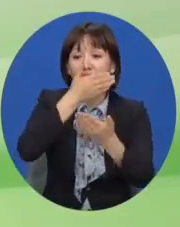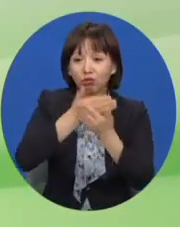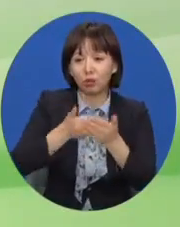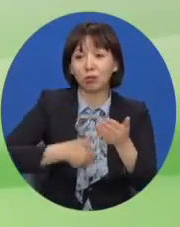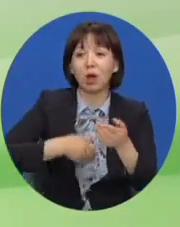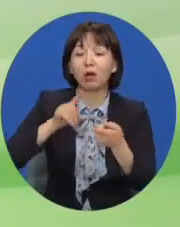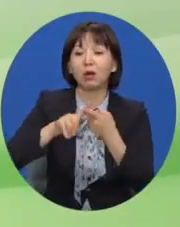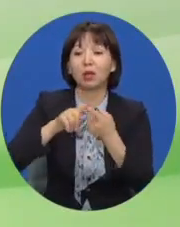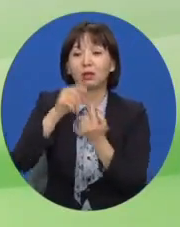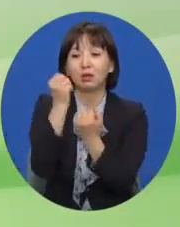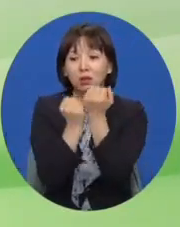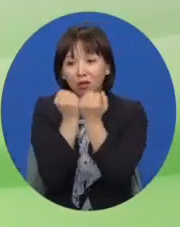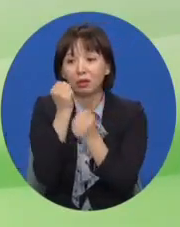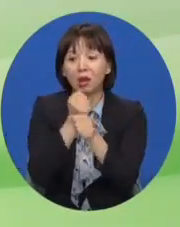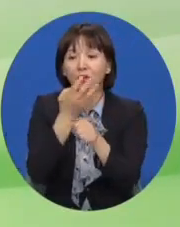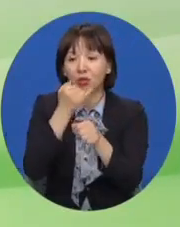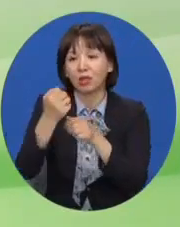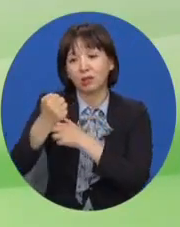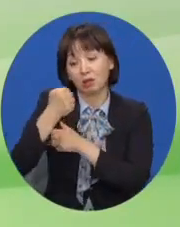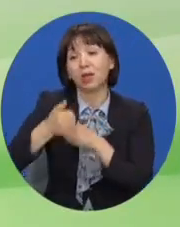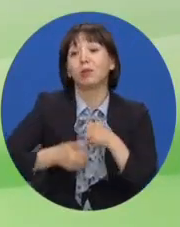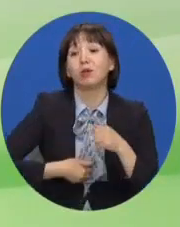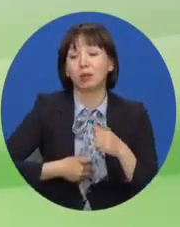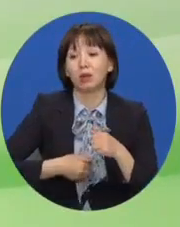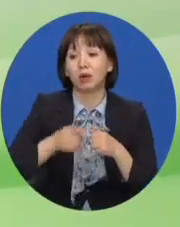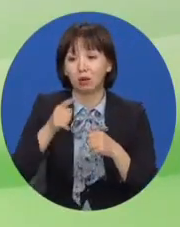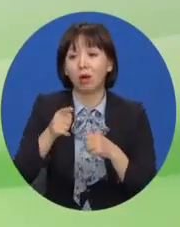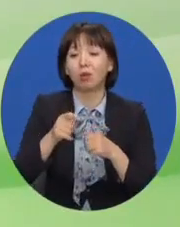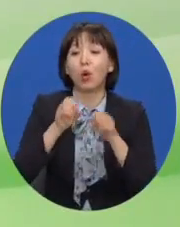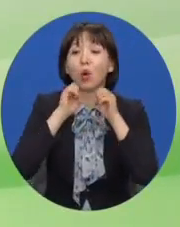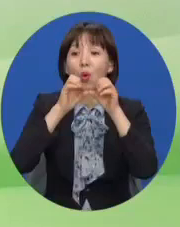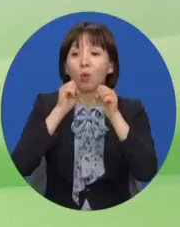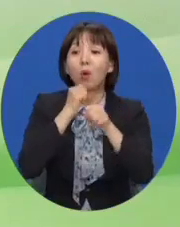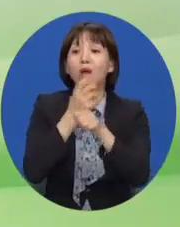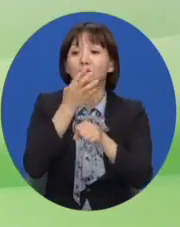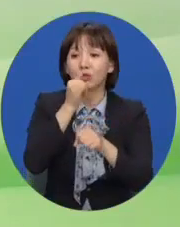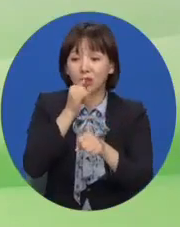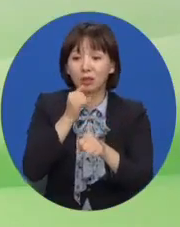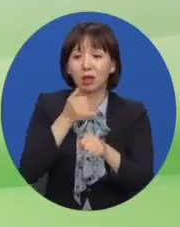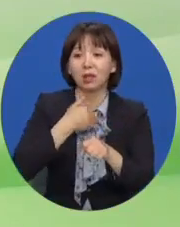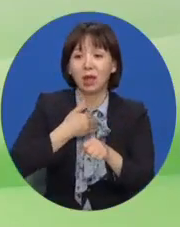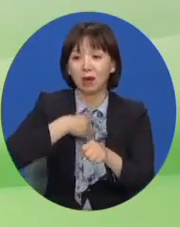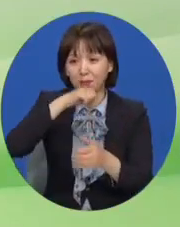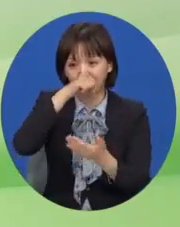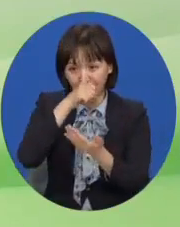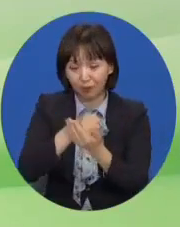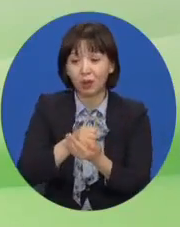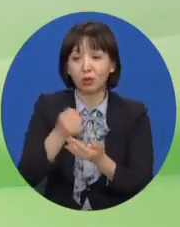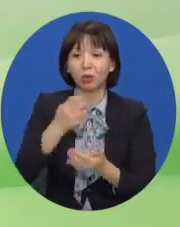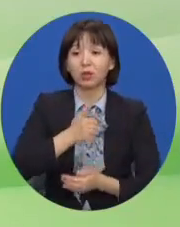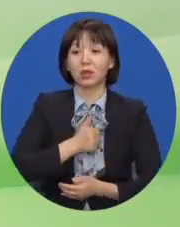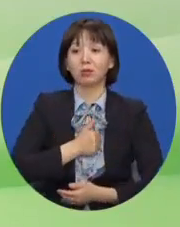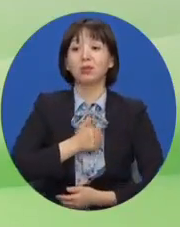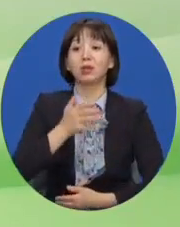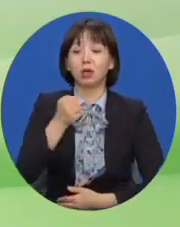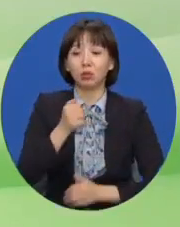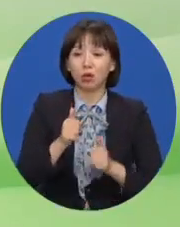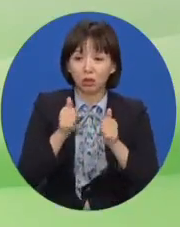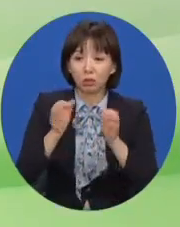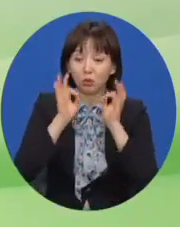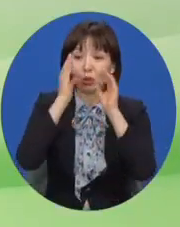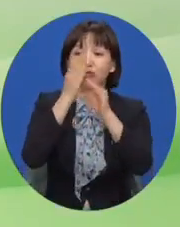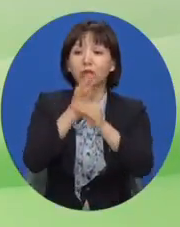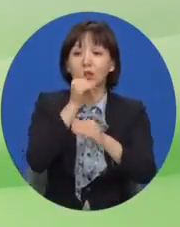하는가를 설득해낼 수 있는 그런 역량이 필요합니다. 이런 세일즈 시장에 저 이근규가 적임이 아닌가 저 이런 자부심을 가지면서 열심히 노력하고